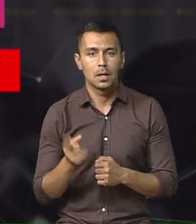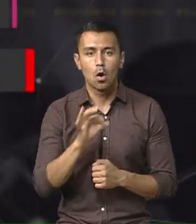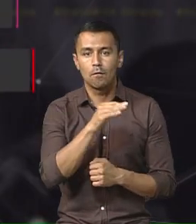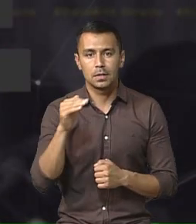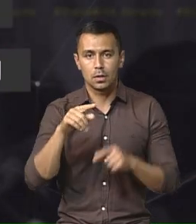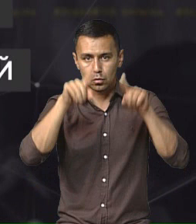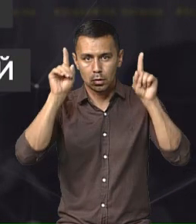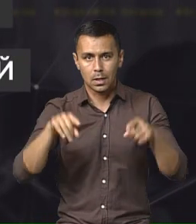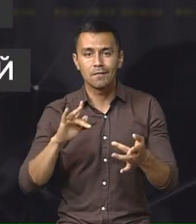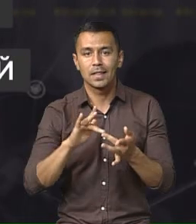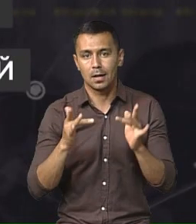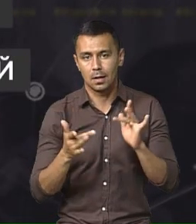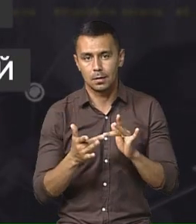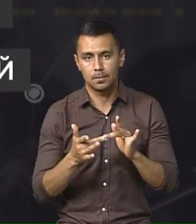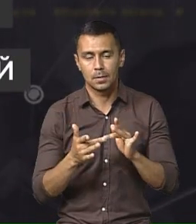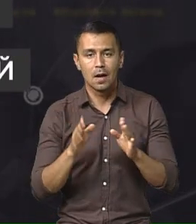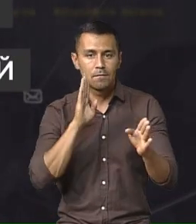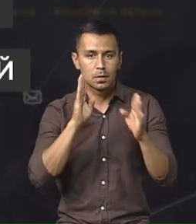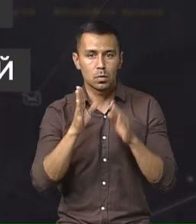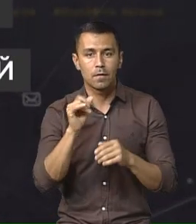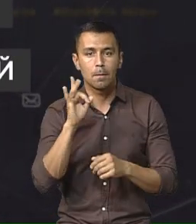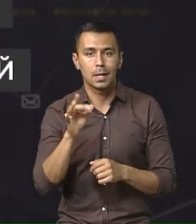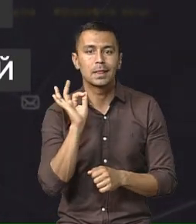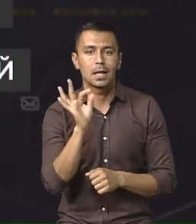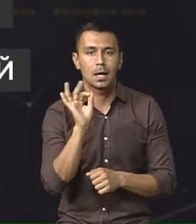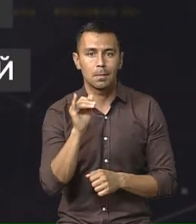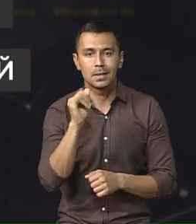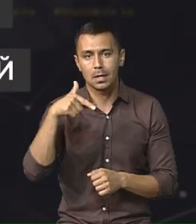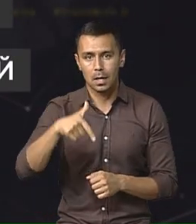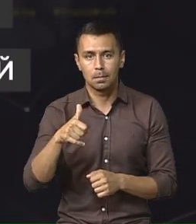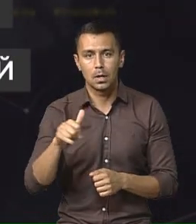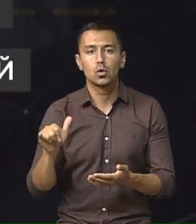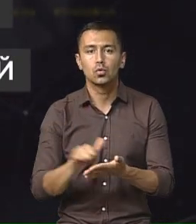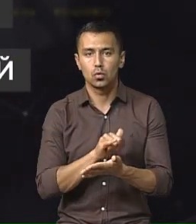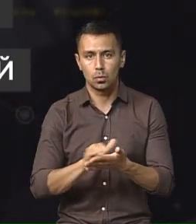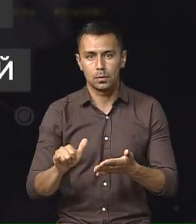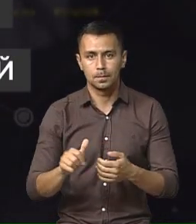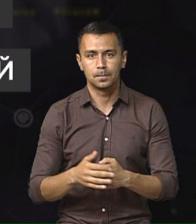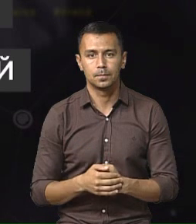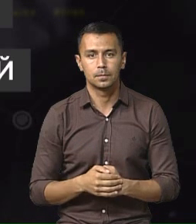офіційних сторінках у соцмережах – Facebook, Viber, Telegram, Instagram та YouTube-каналі.